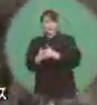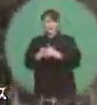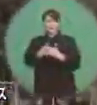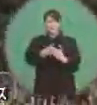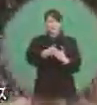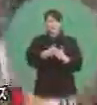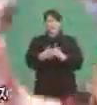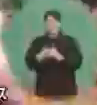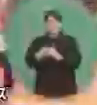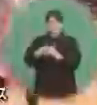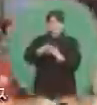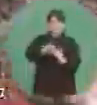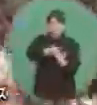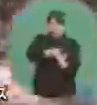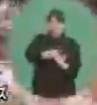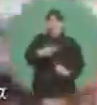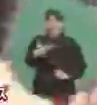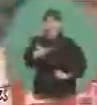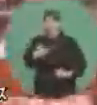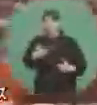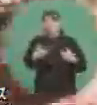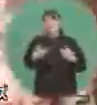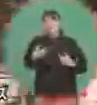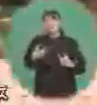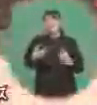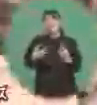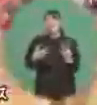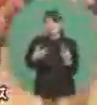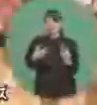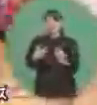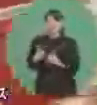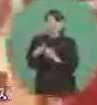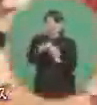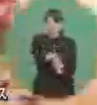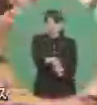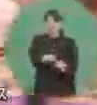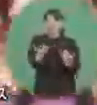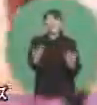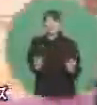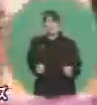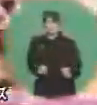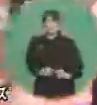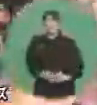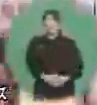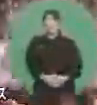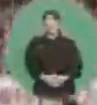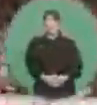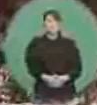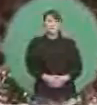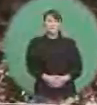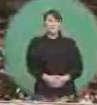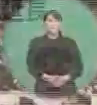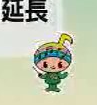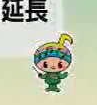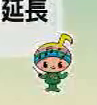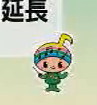げたファイヤーボンズが70対62でワイバンズに競り勝ちました。